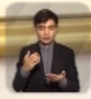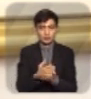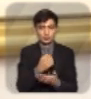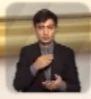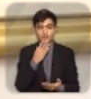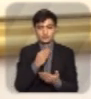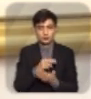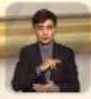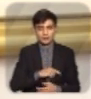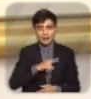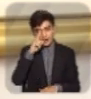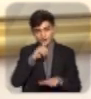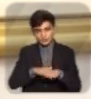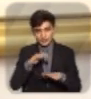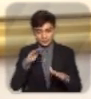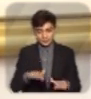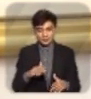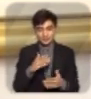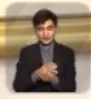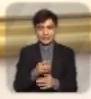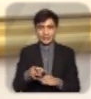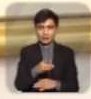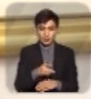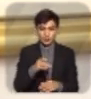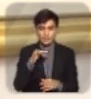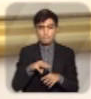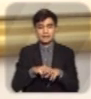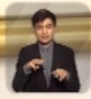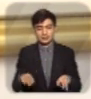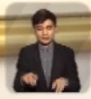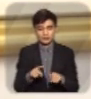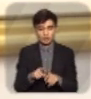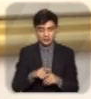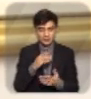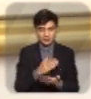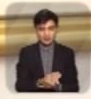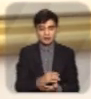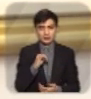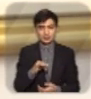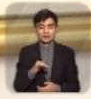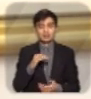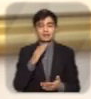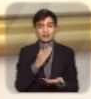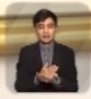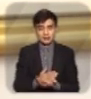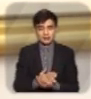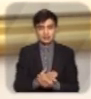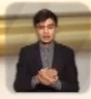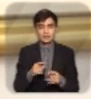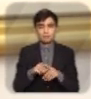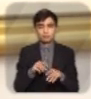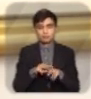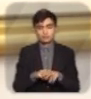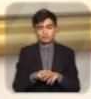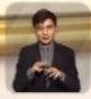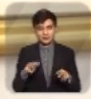и акиматы, регионы, есть министерства, в основном и есть даже министерства, у